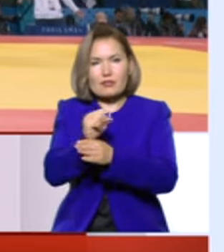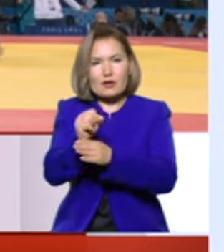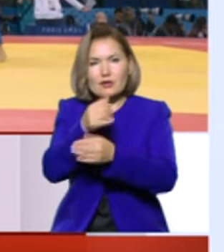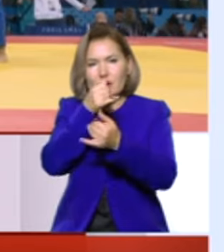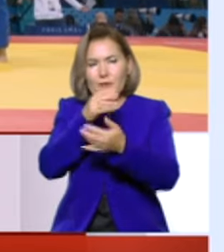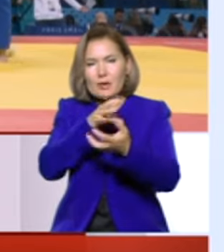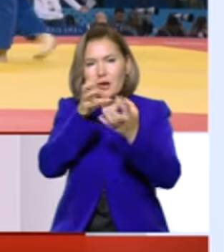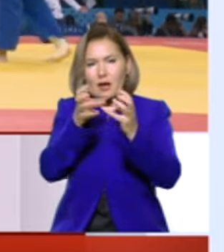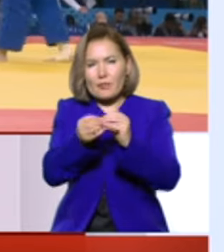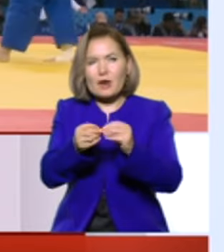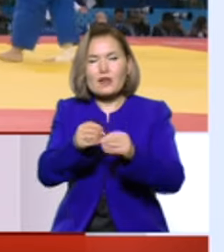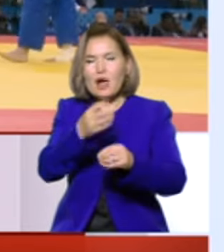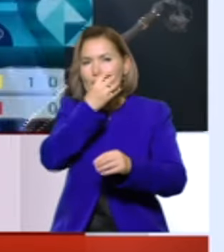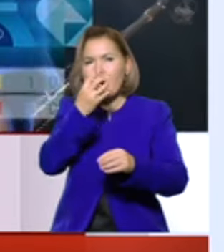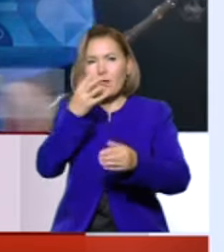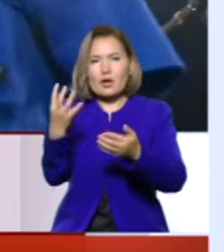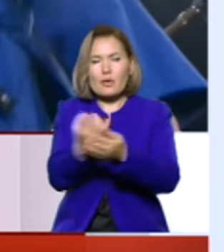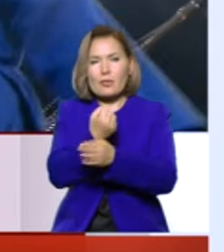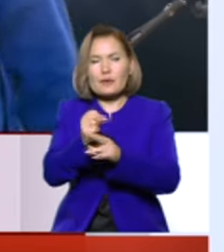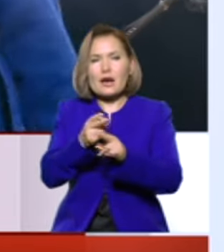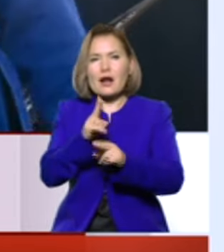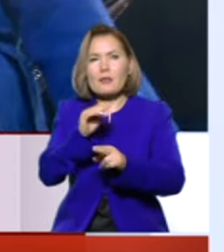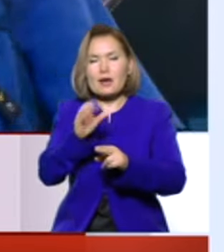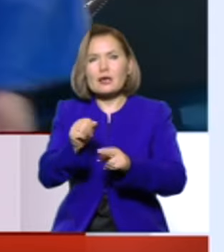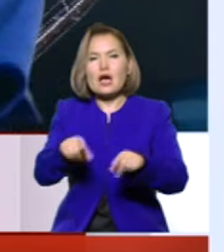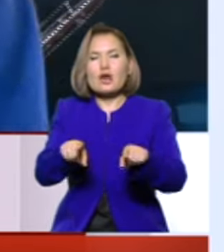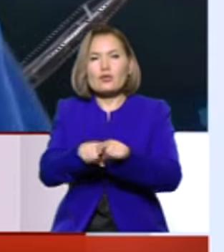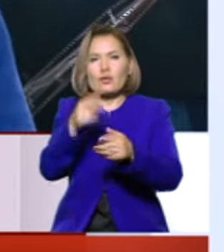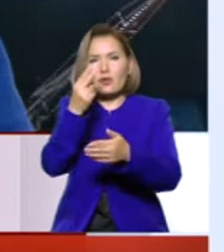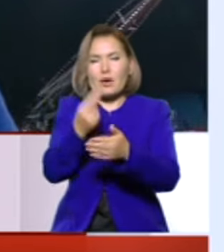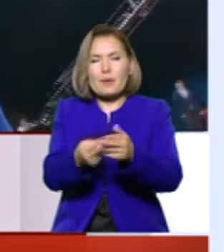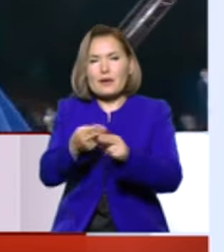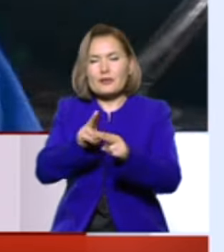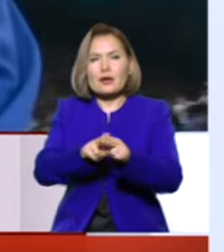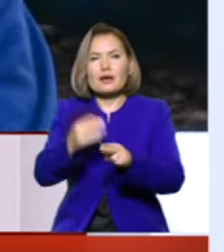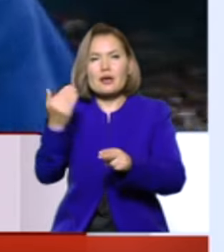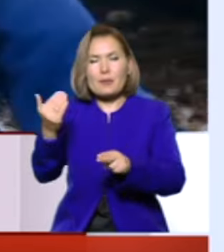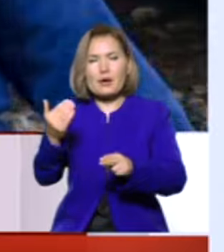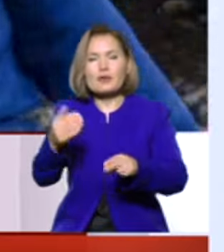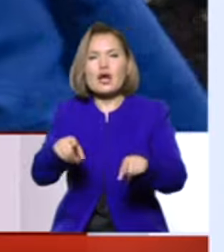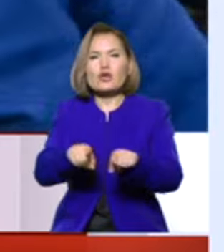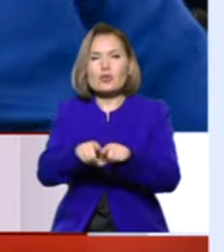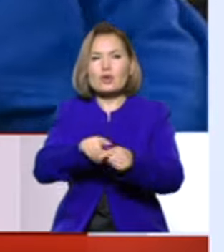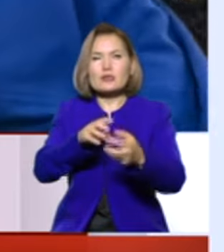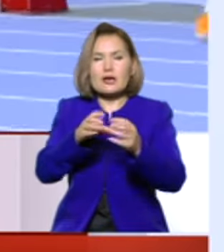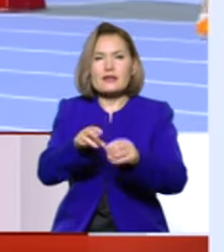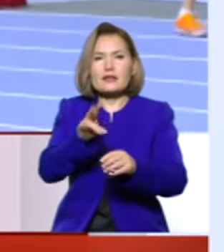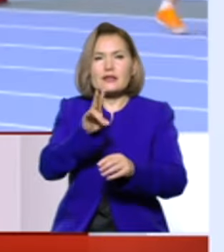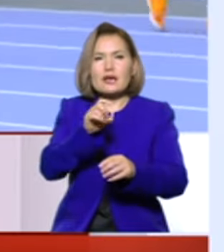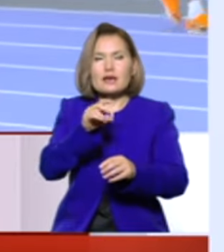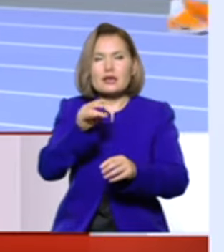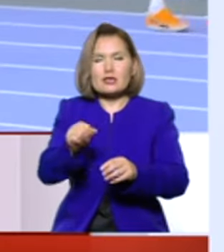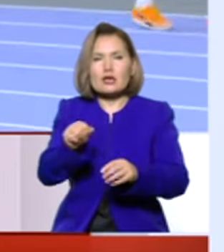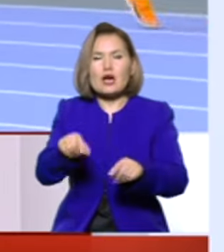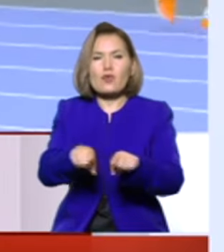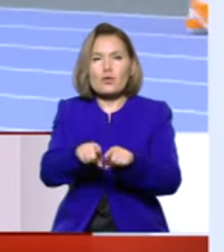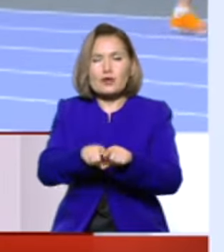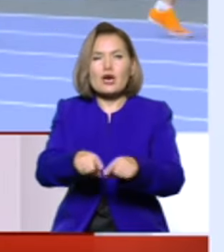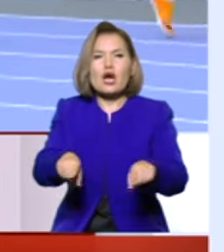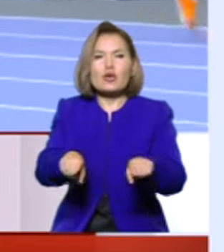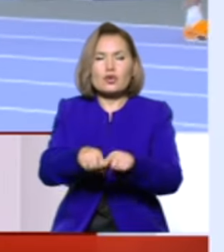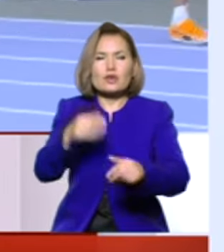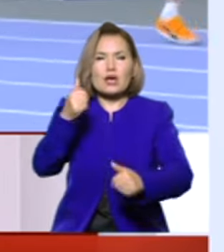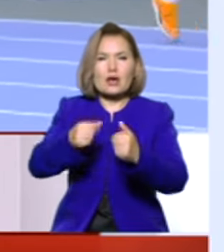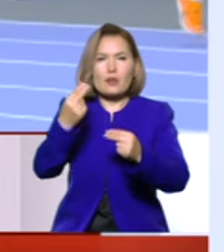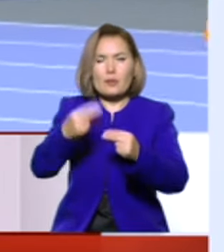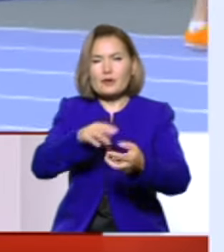үшін олимпиада аяқталды. Биіктікке секіру бағдарламасында бақ сынаған Надежда Дубовицкая мен Елизавета Матвеева да жарыс жолын